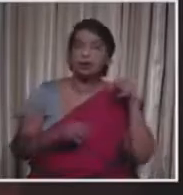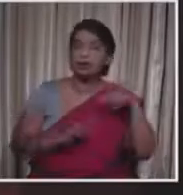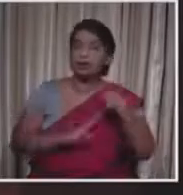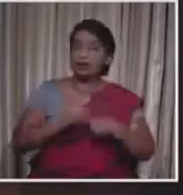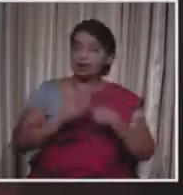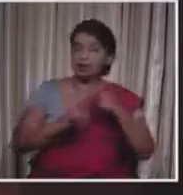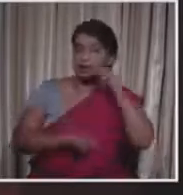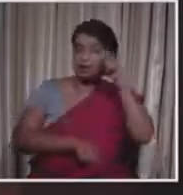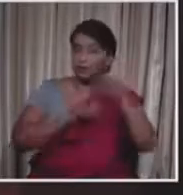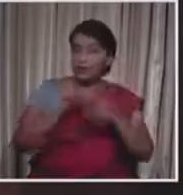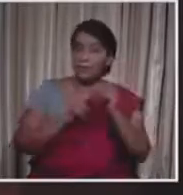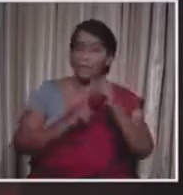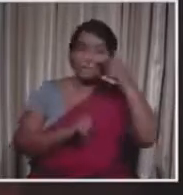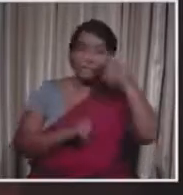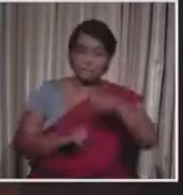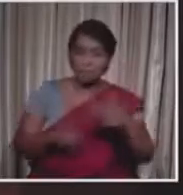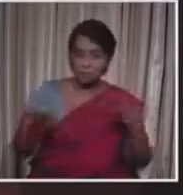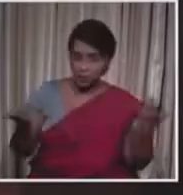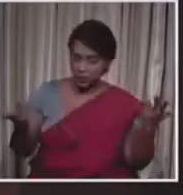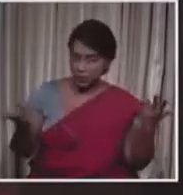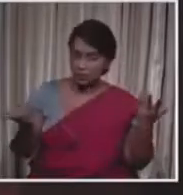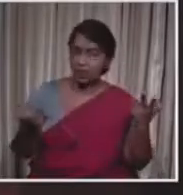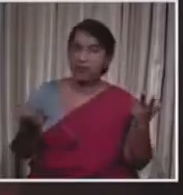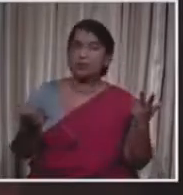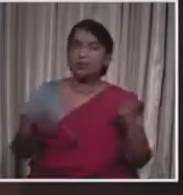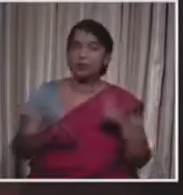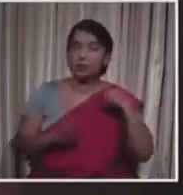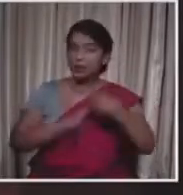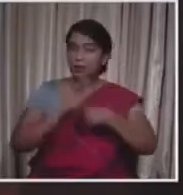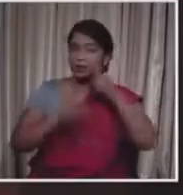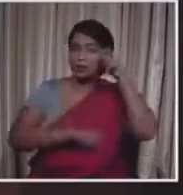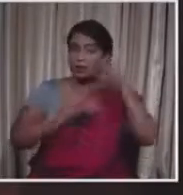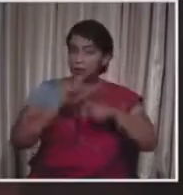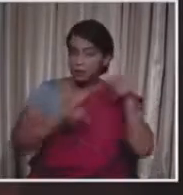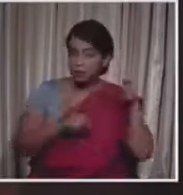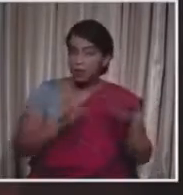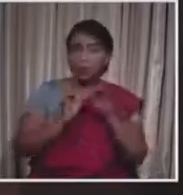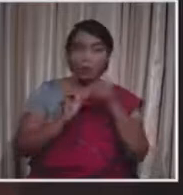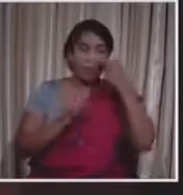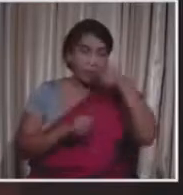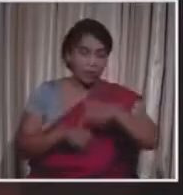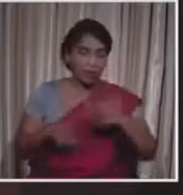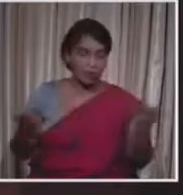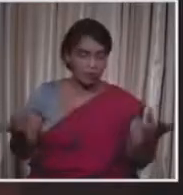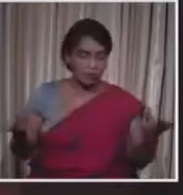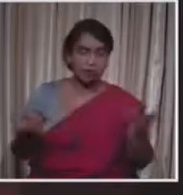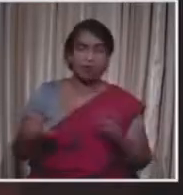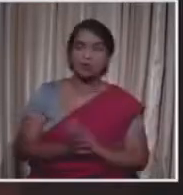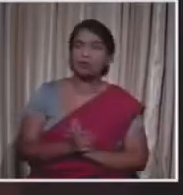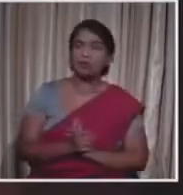රටේ ජනතාවට පෙට්‍රල් නැහැ මේ රටේ ජනතාවට භූමි තෙල් ටික නැහැ.